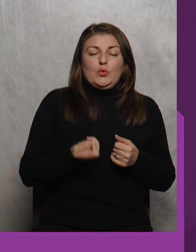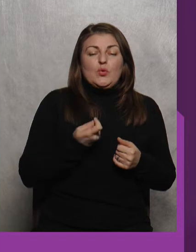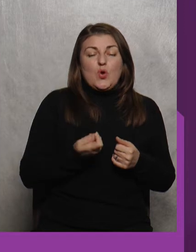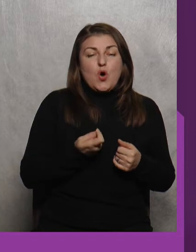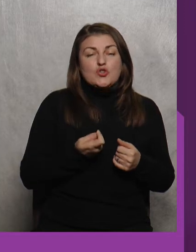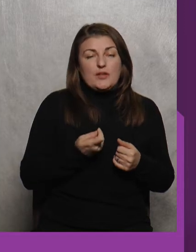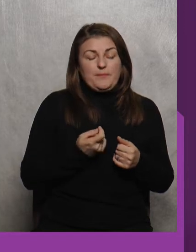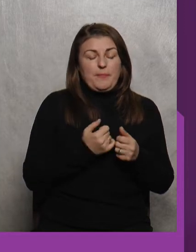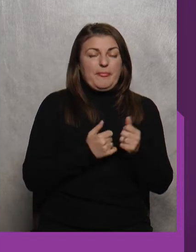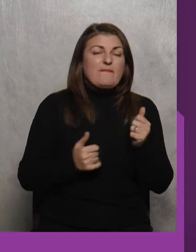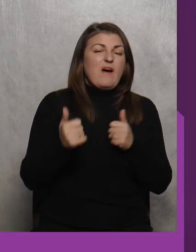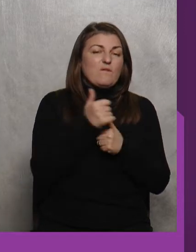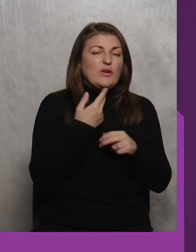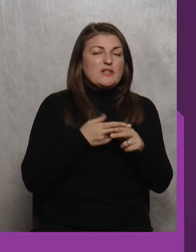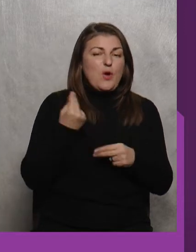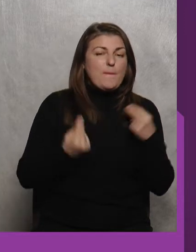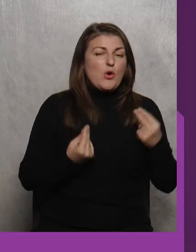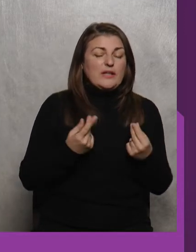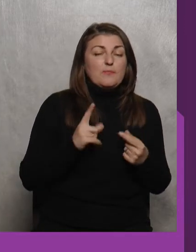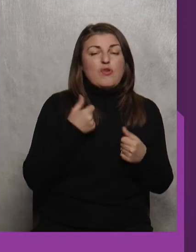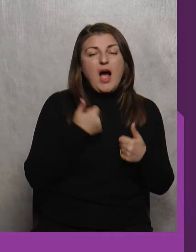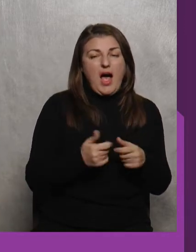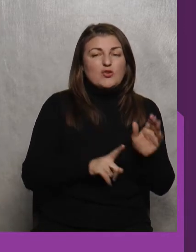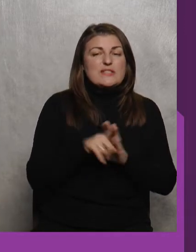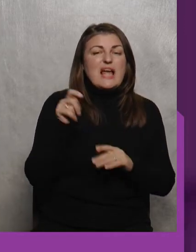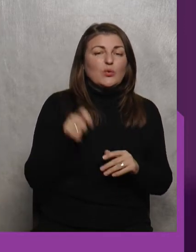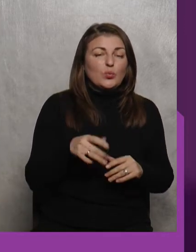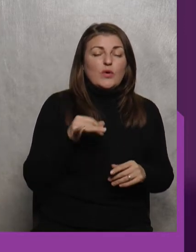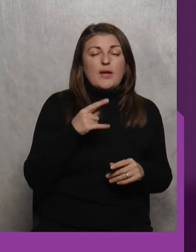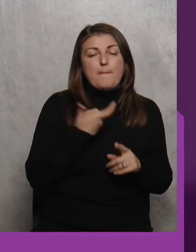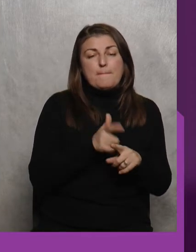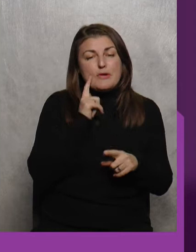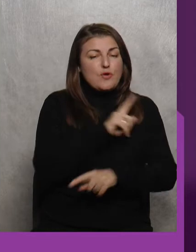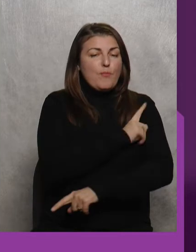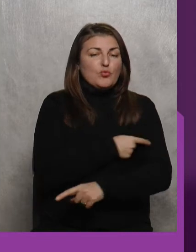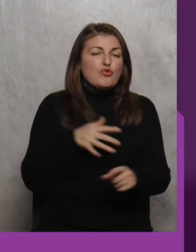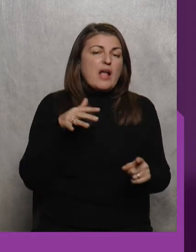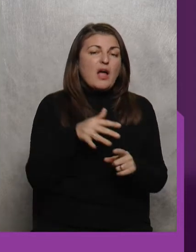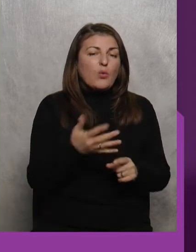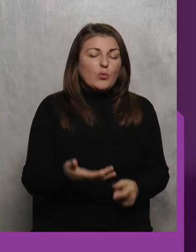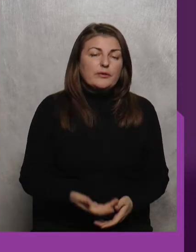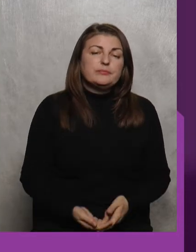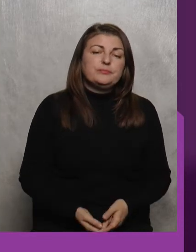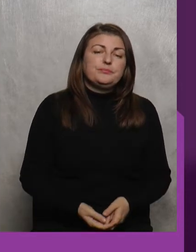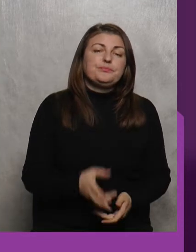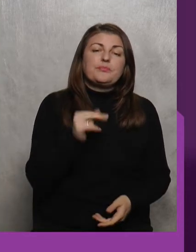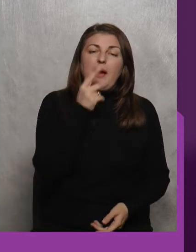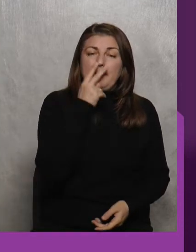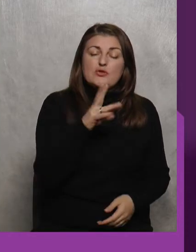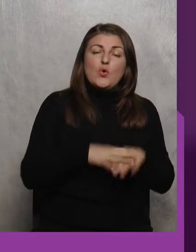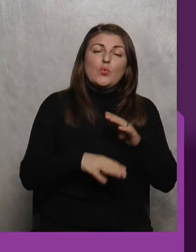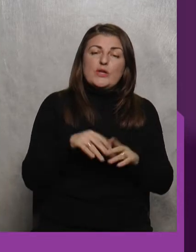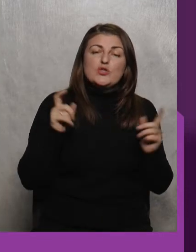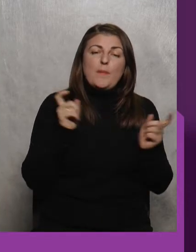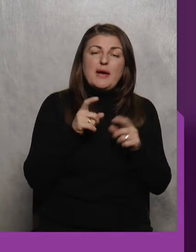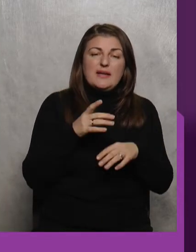трошки фаворит цього поєдинку, тому що гарно стартує і більш потужно атакує. Як бачите, руки